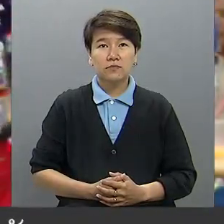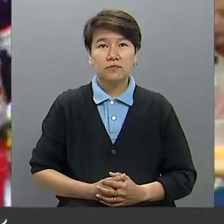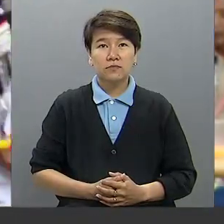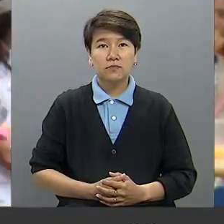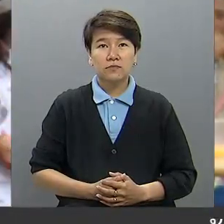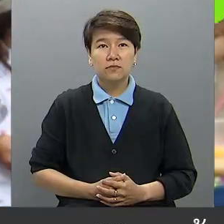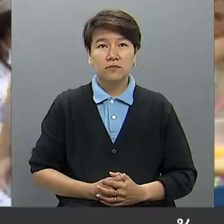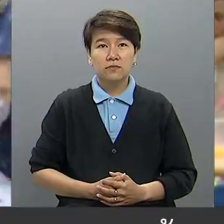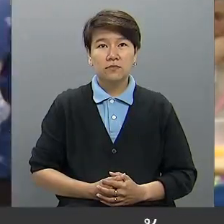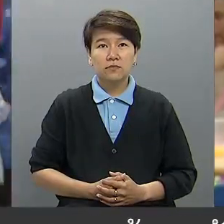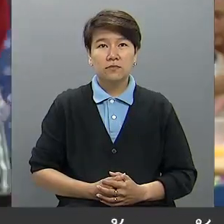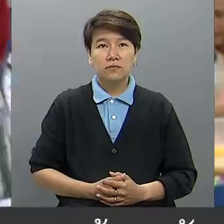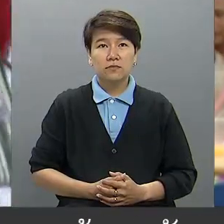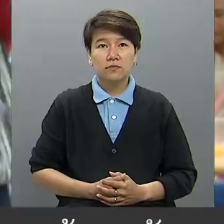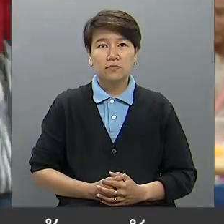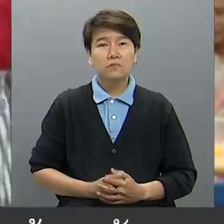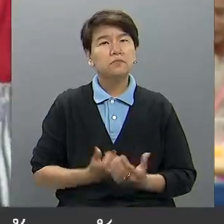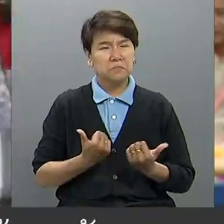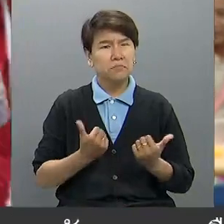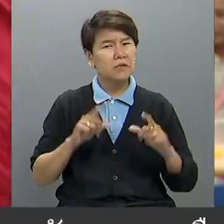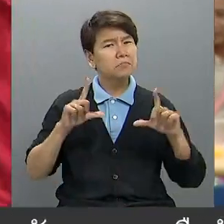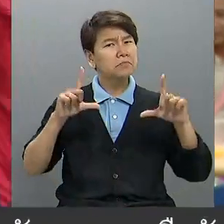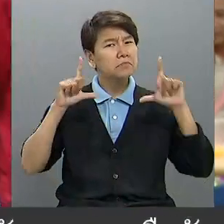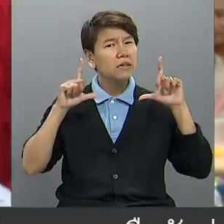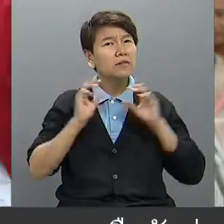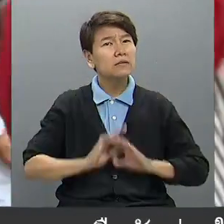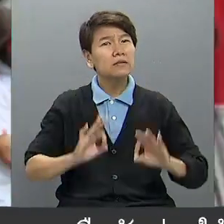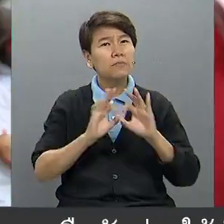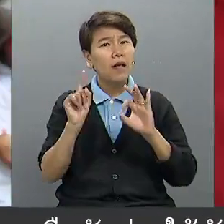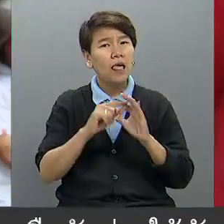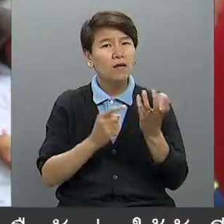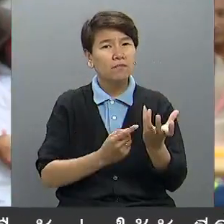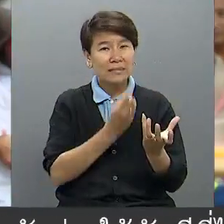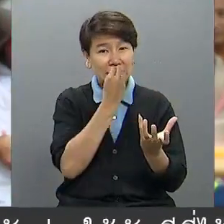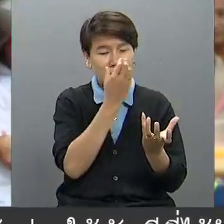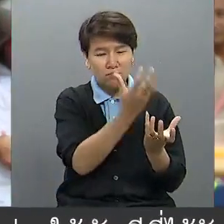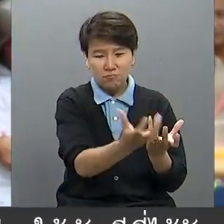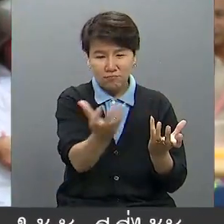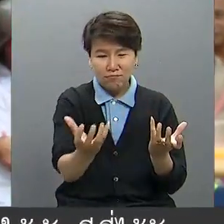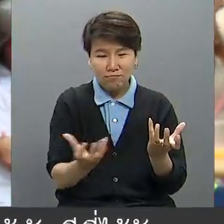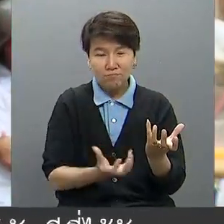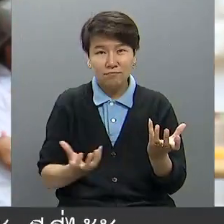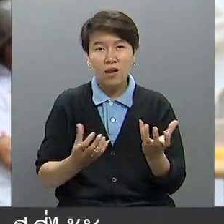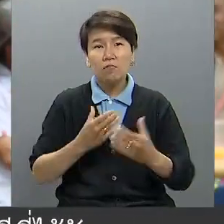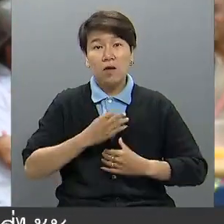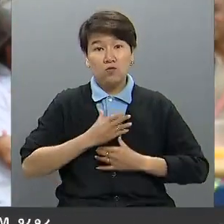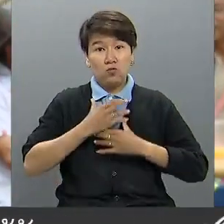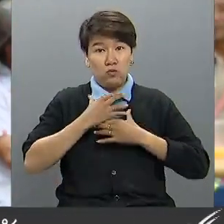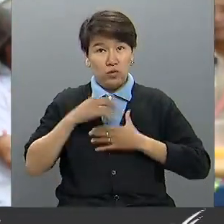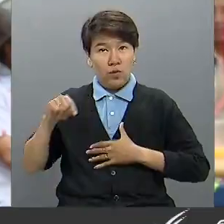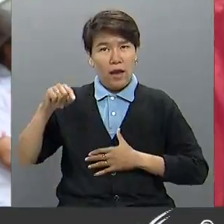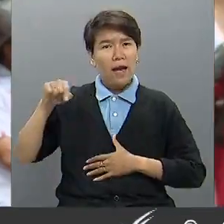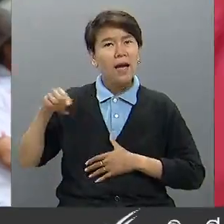ในส่วนที่เป็นไฮไลท์สำคัญนะครับที่เกี่ยวข้องกับเรื่องมิติอาหารเนี่ยนะครับวันนี้นะครับพี่น้องชนเผ่าเรานะครับเราทำข้าวปุ๊บป่